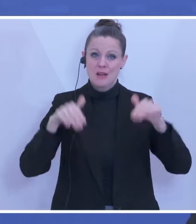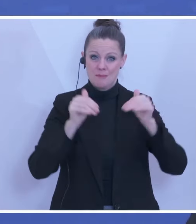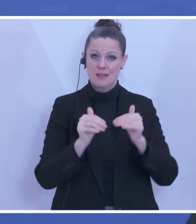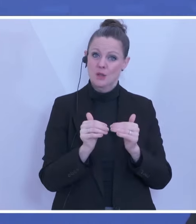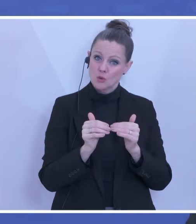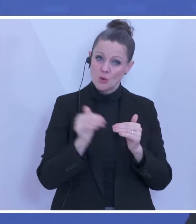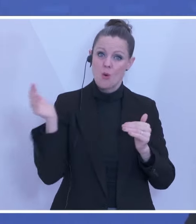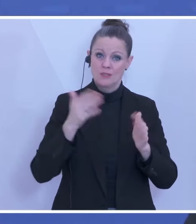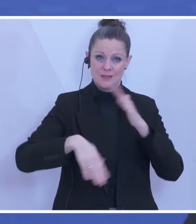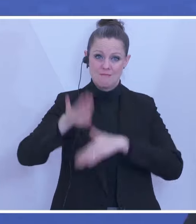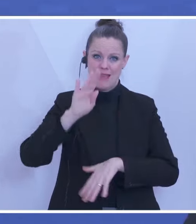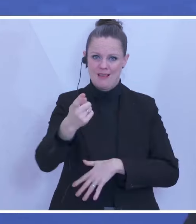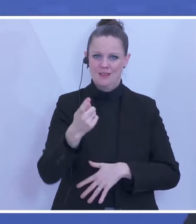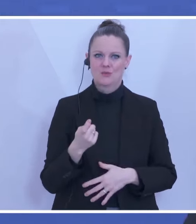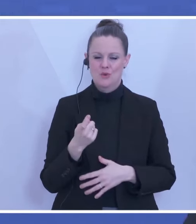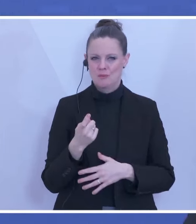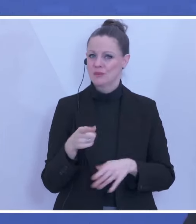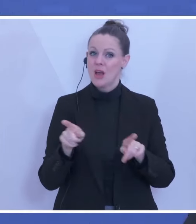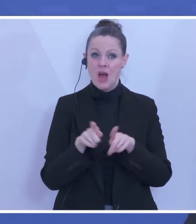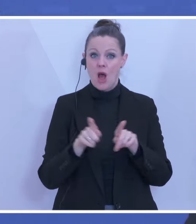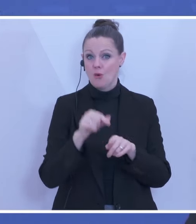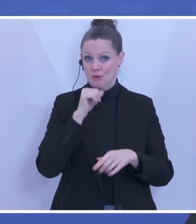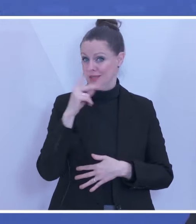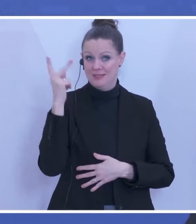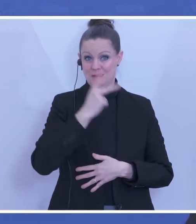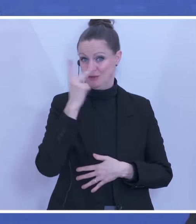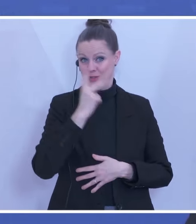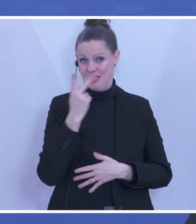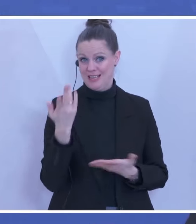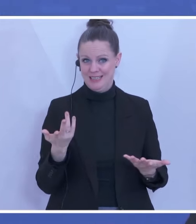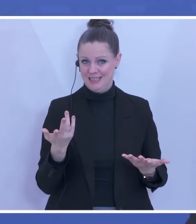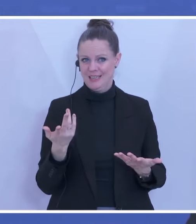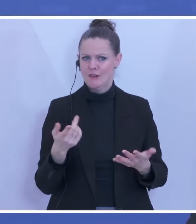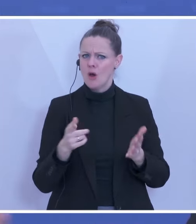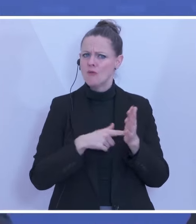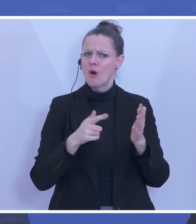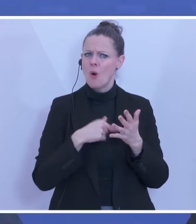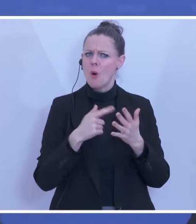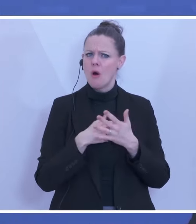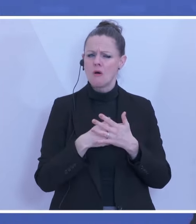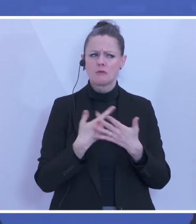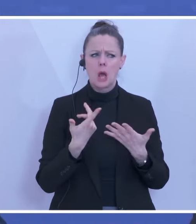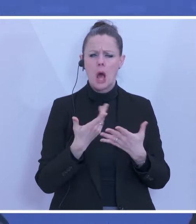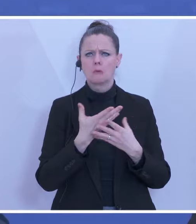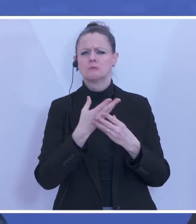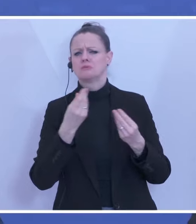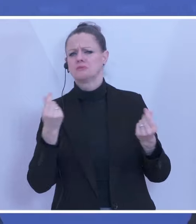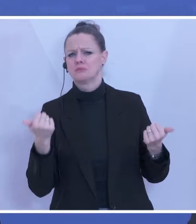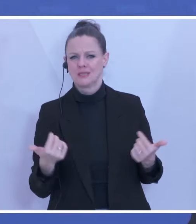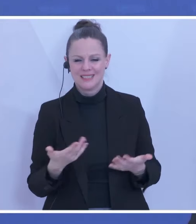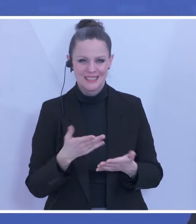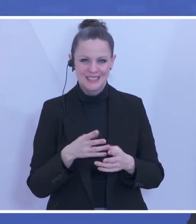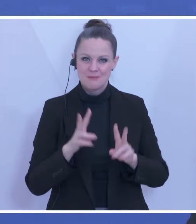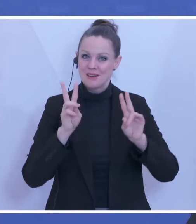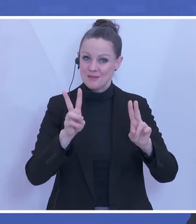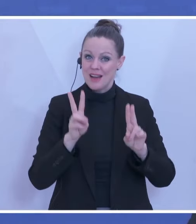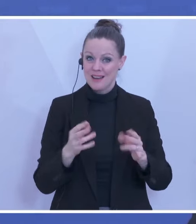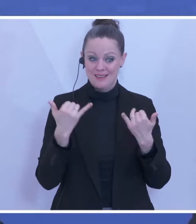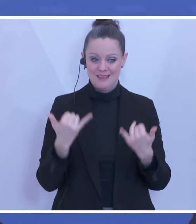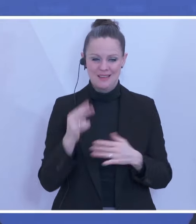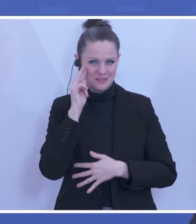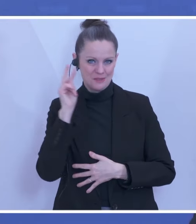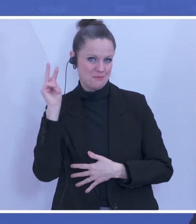man auch dazu sagen. Auch das ist ja nicht selbstverständlich und geht im Gedöse gerne unter und deshalb ist das eine auch aus dieser